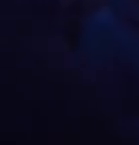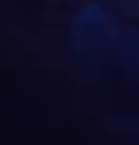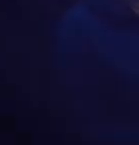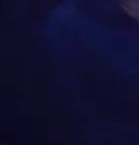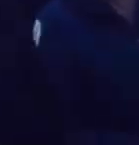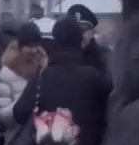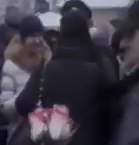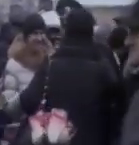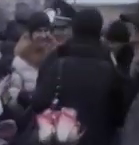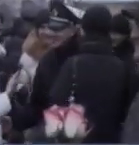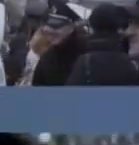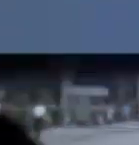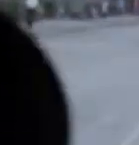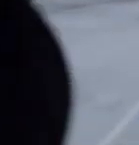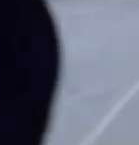Музика